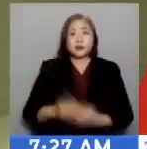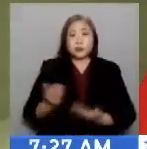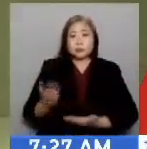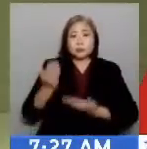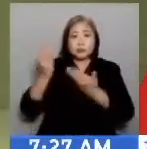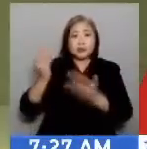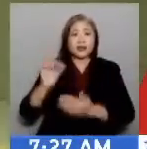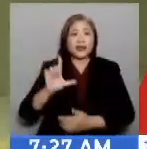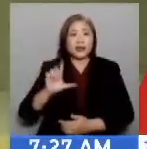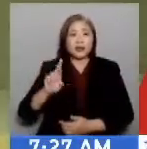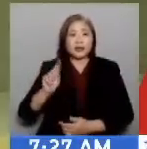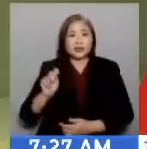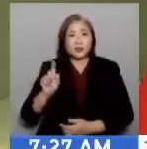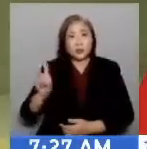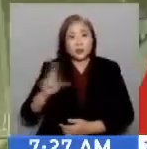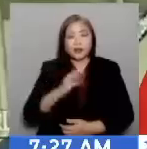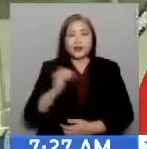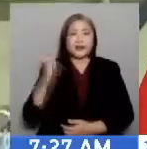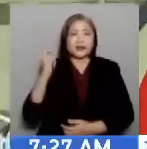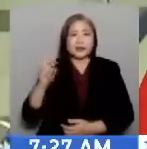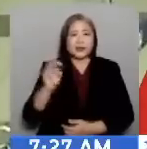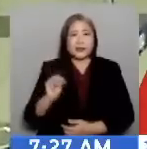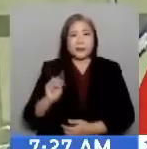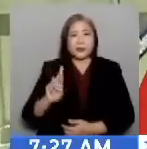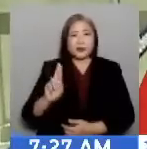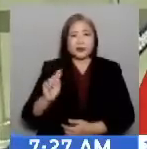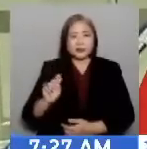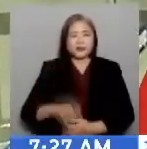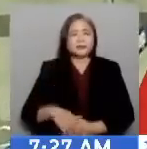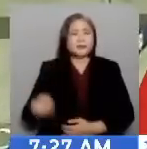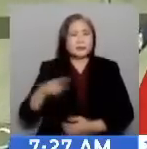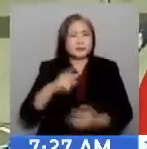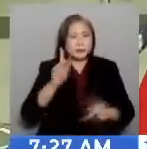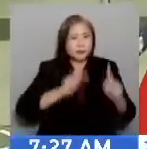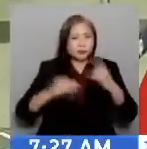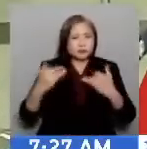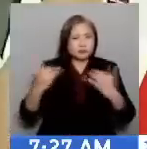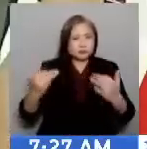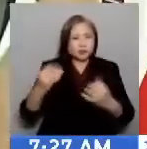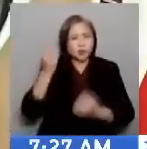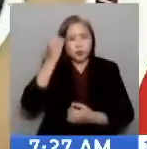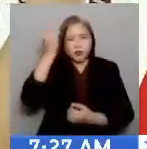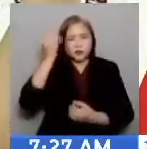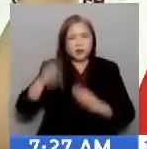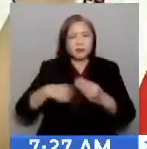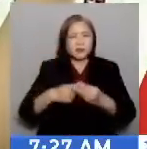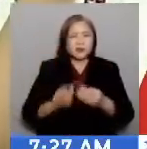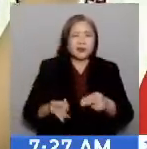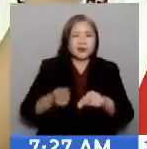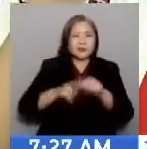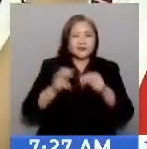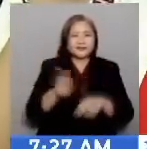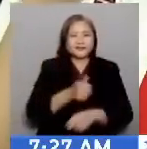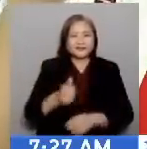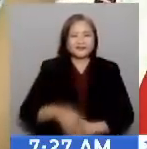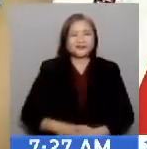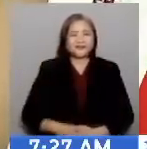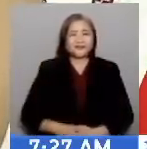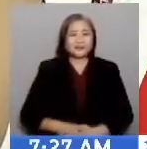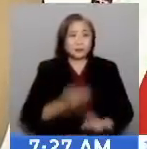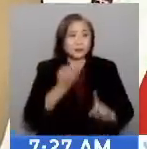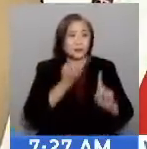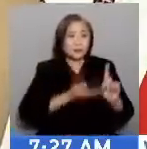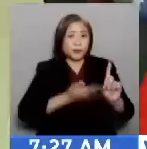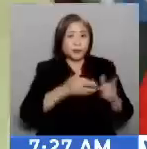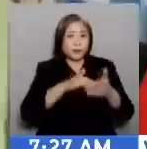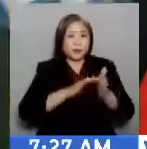MRT. Pag-aaralan ang opinion ng publiko sa posibleng price hike na ito. Para sa computer engineering student na si RJ Alamani, mabigat sa bulsa